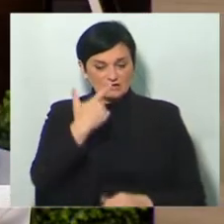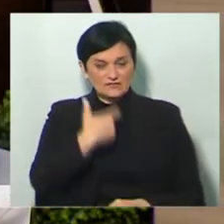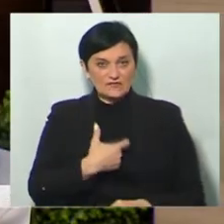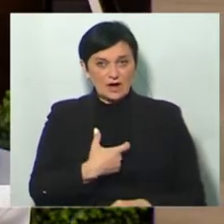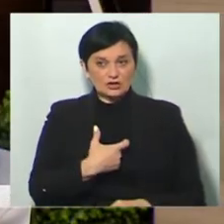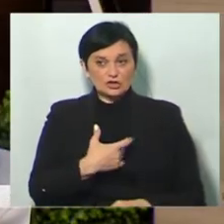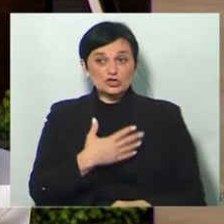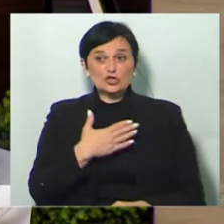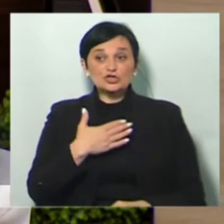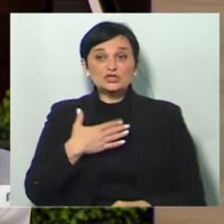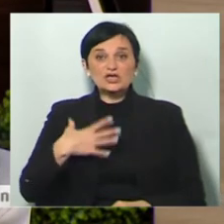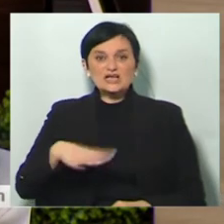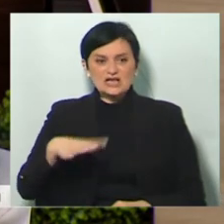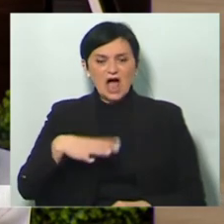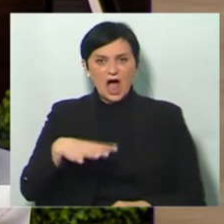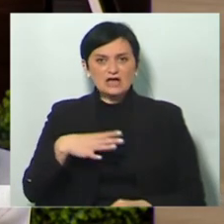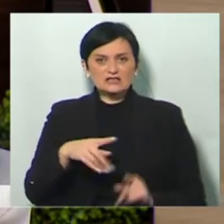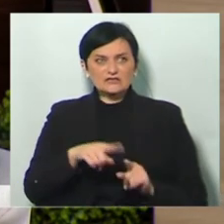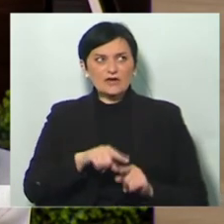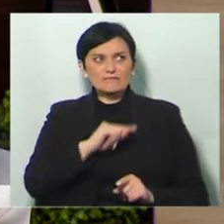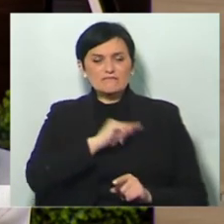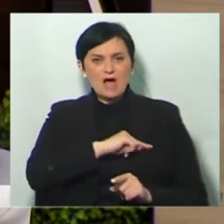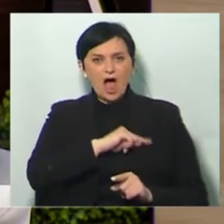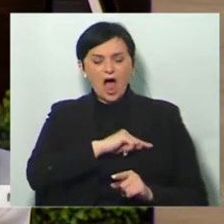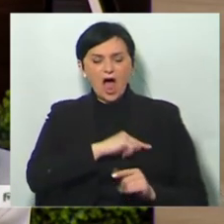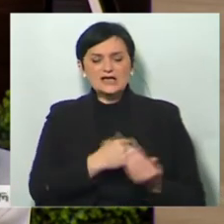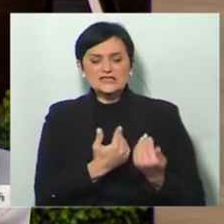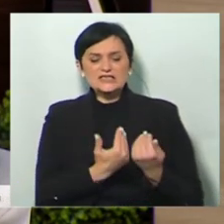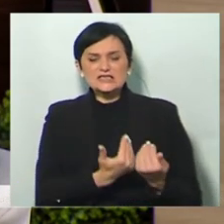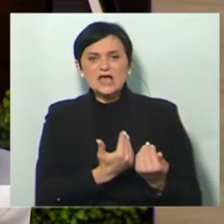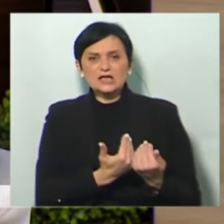ce în cartuele psa hasia tepto